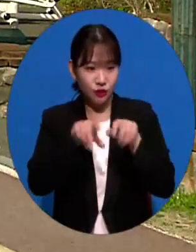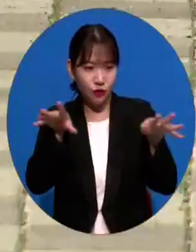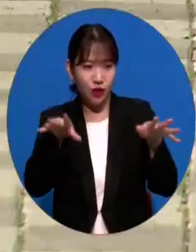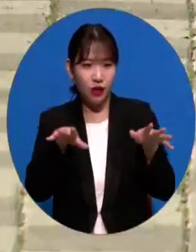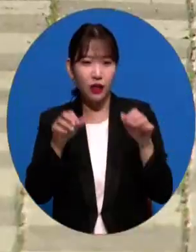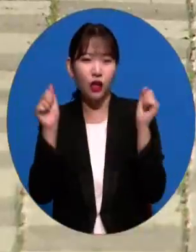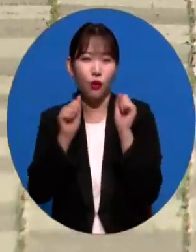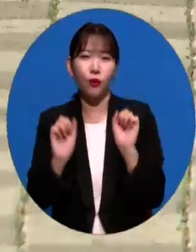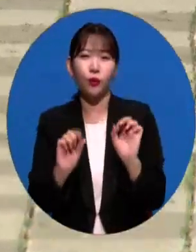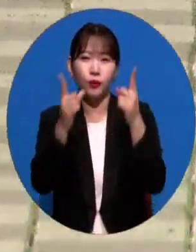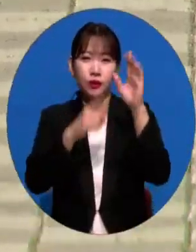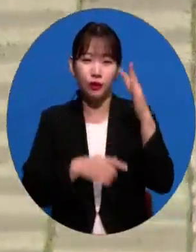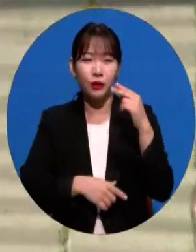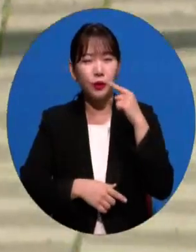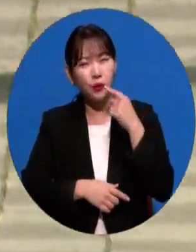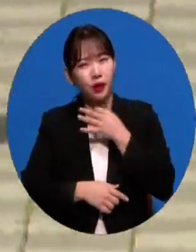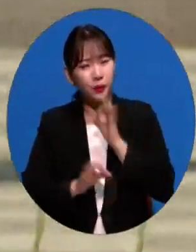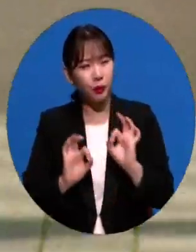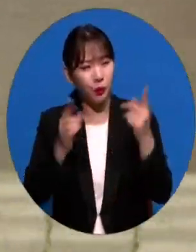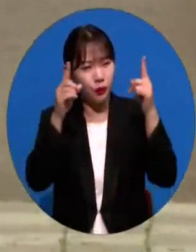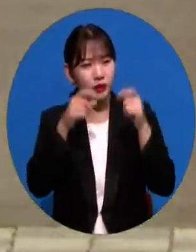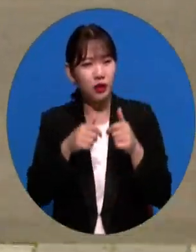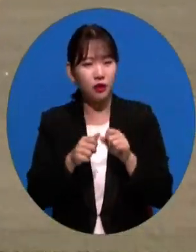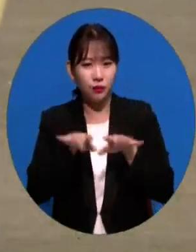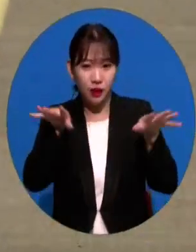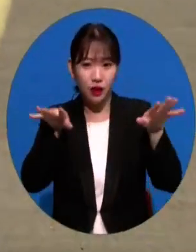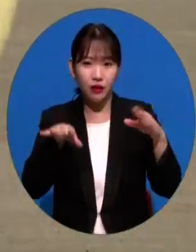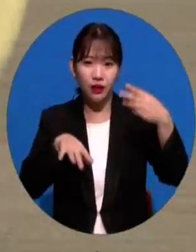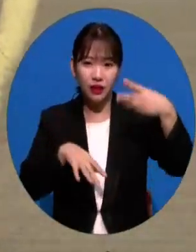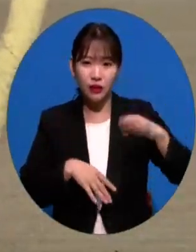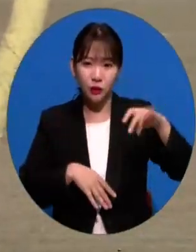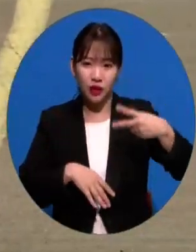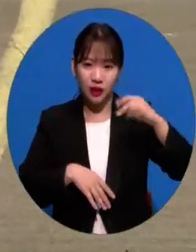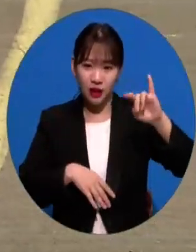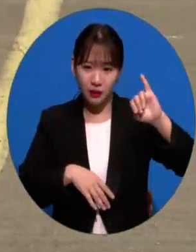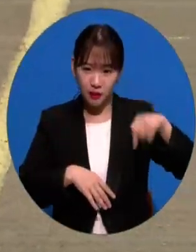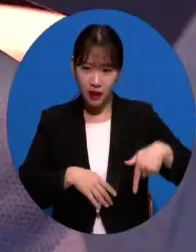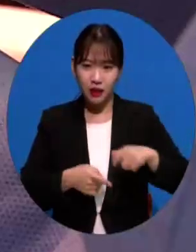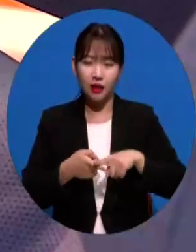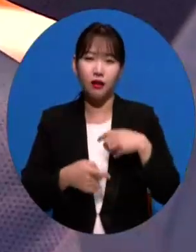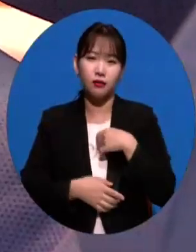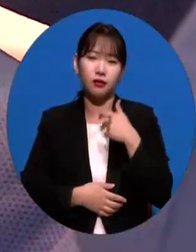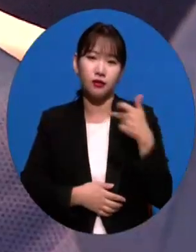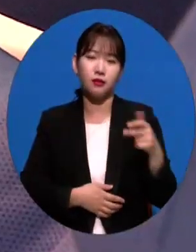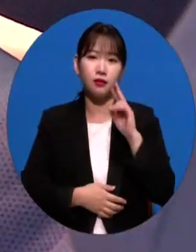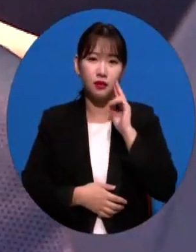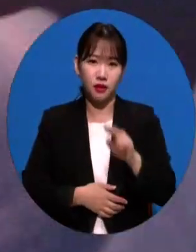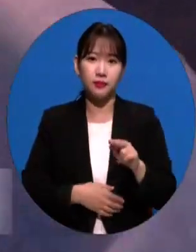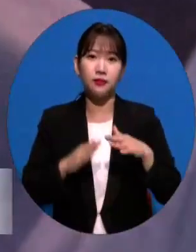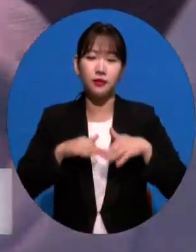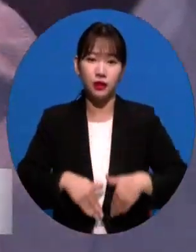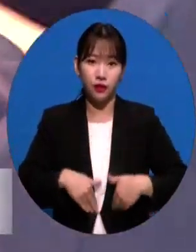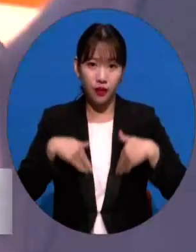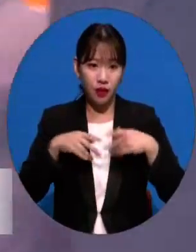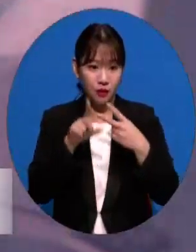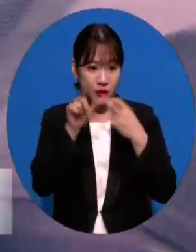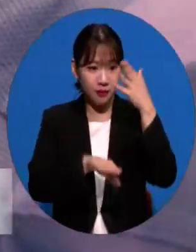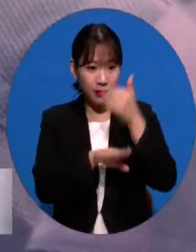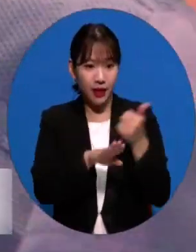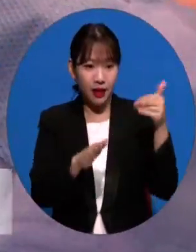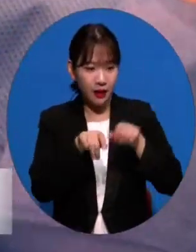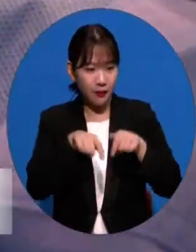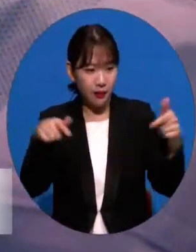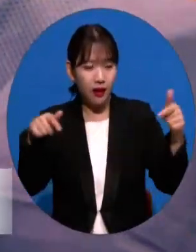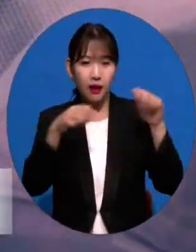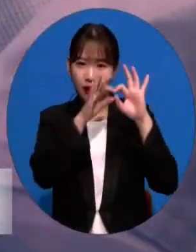환절기와 겹치면서 독감과 함께 유행하는 트윈데믹에 대한 우려마저 커지는 상황. 전라남도는 연말까지